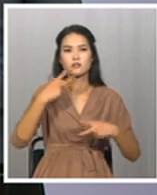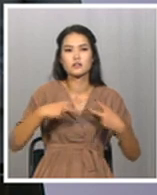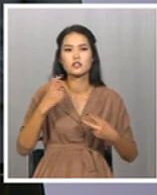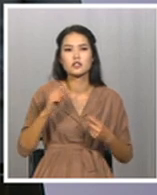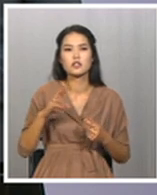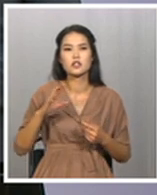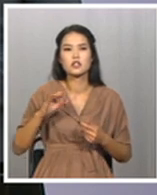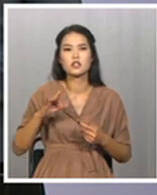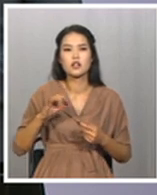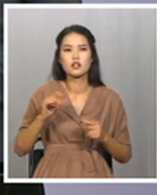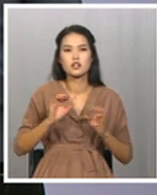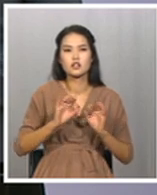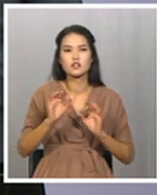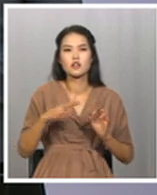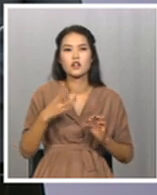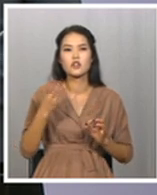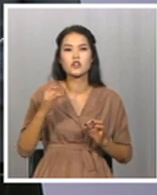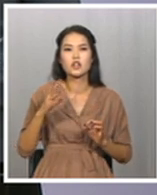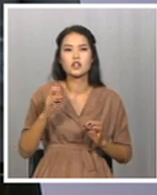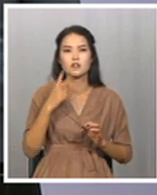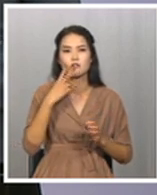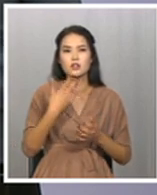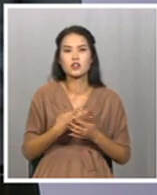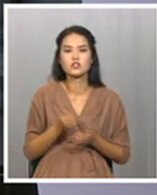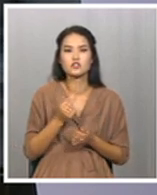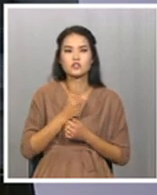с интерьером Шейнах выглядит жалко.